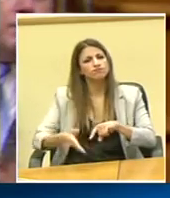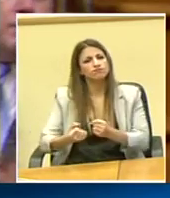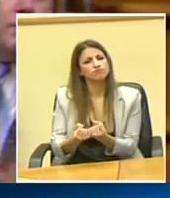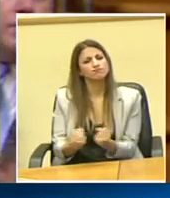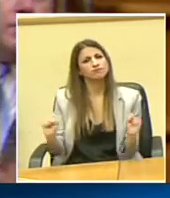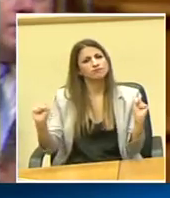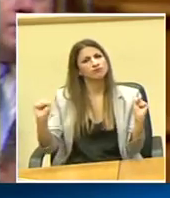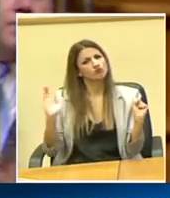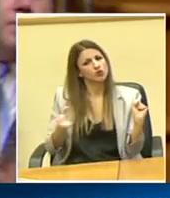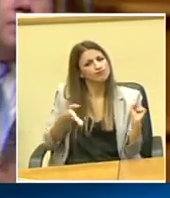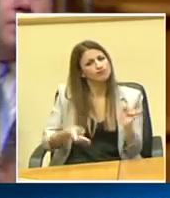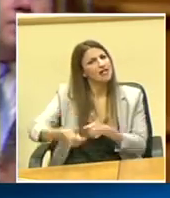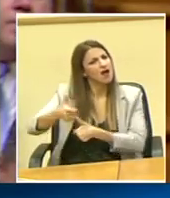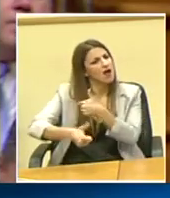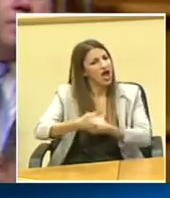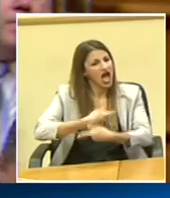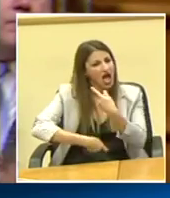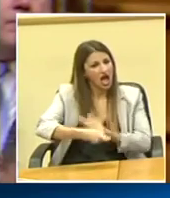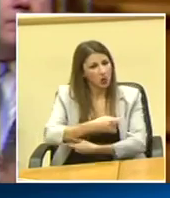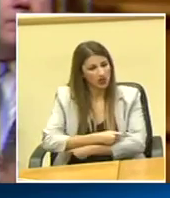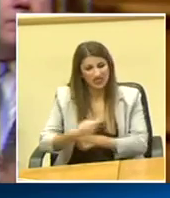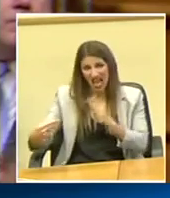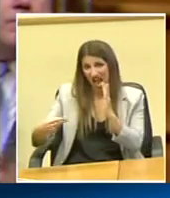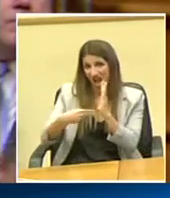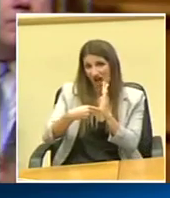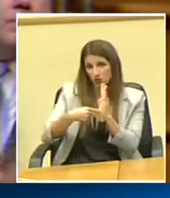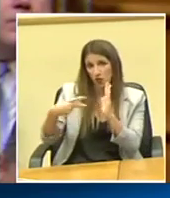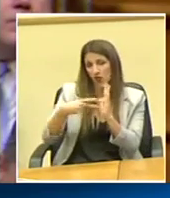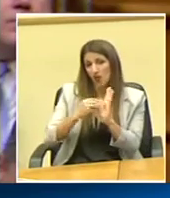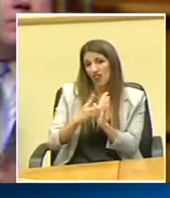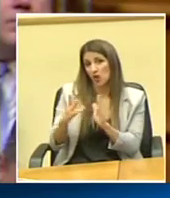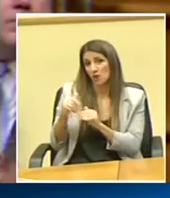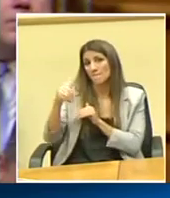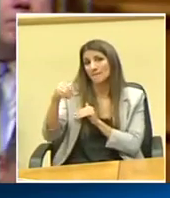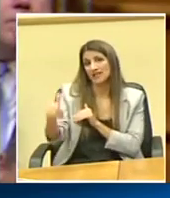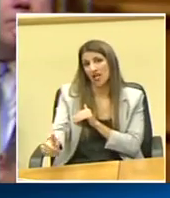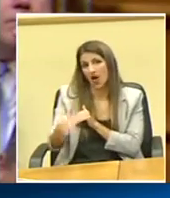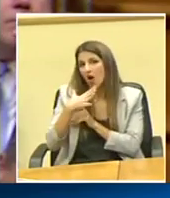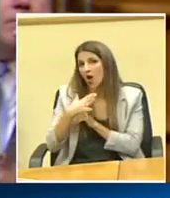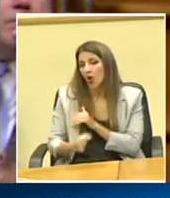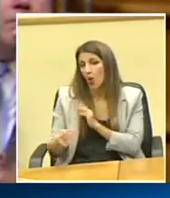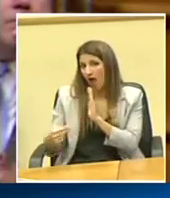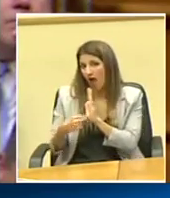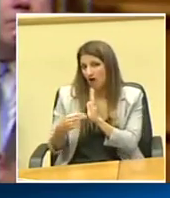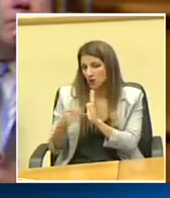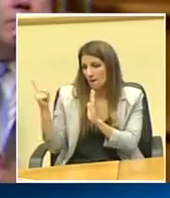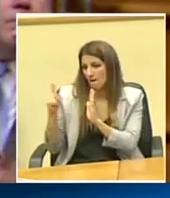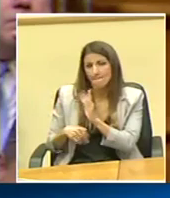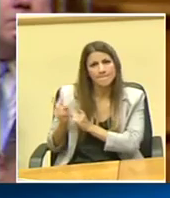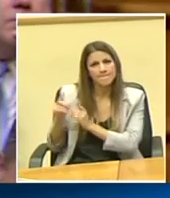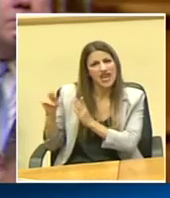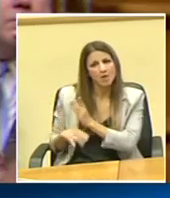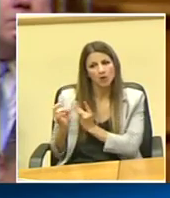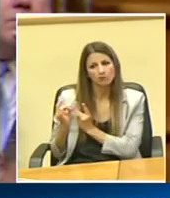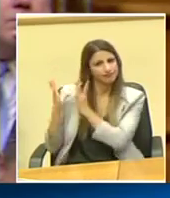μετά τον Αύγουστο του 2018 που βγαίνουν οριστικά από τα προγράμματα, σταθερή και διαρκή.